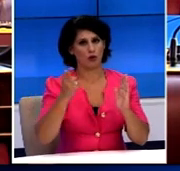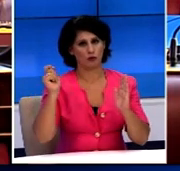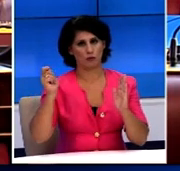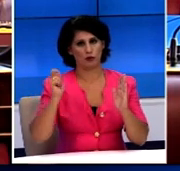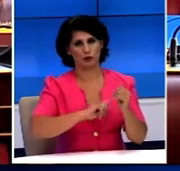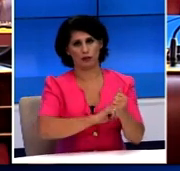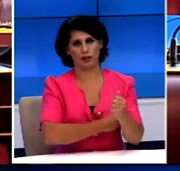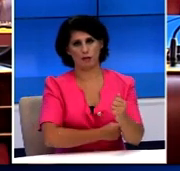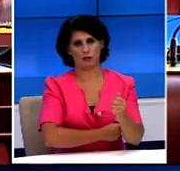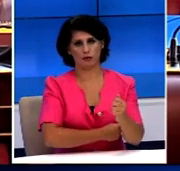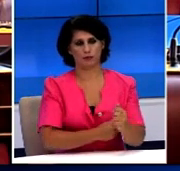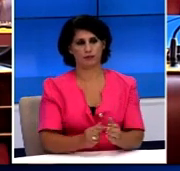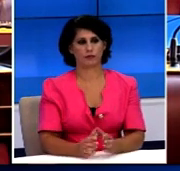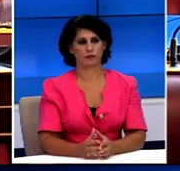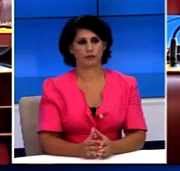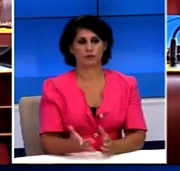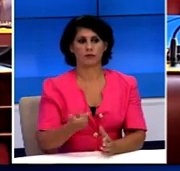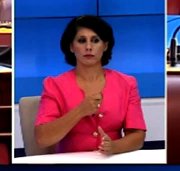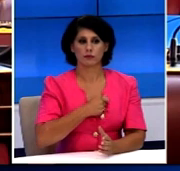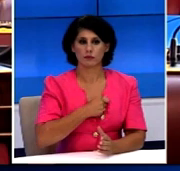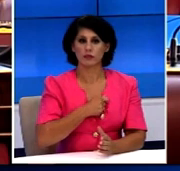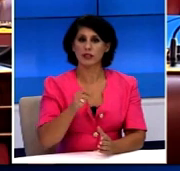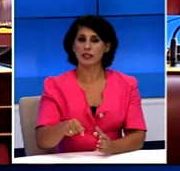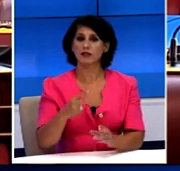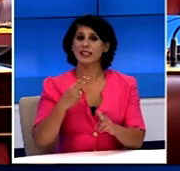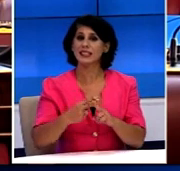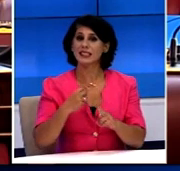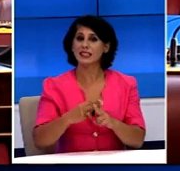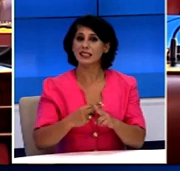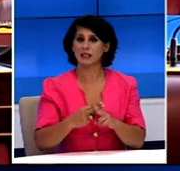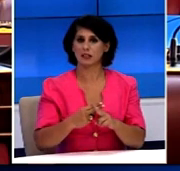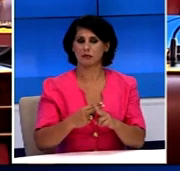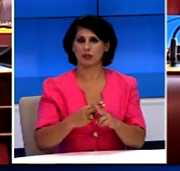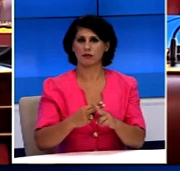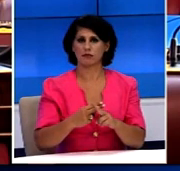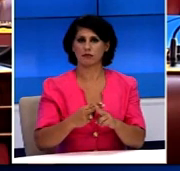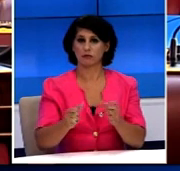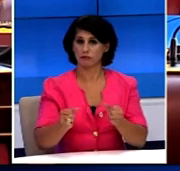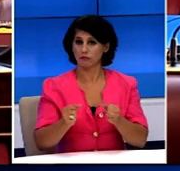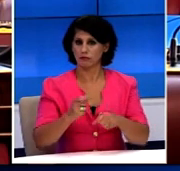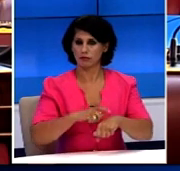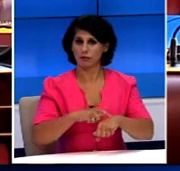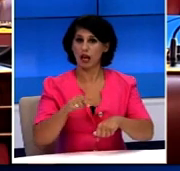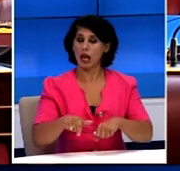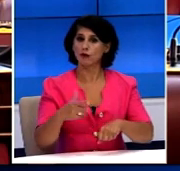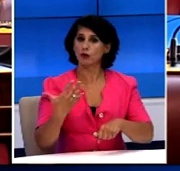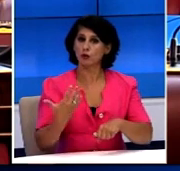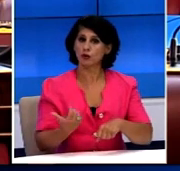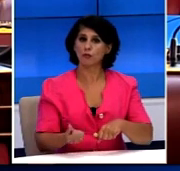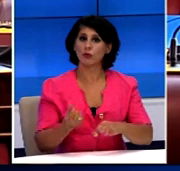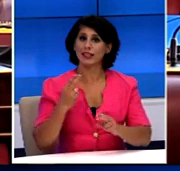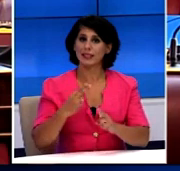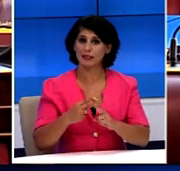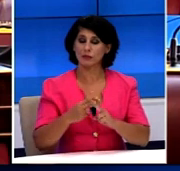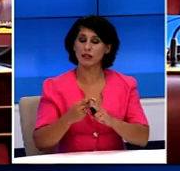δυνάμεων. Και πιστεύουμε ότι σε αυτές τις κρίσιμες στιγμές αυτό το οποίο έχει